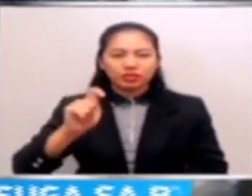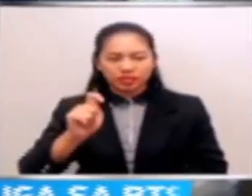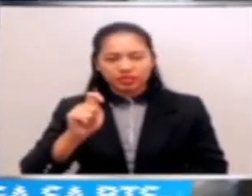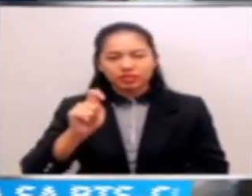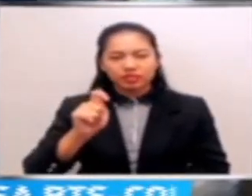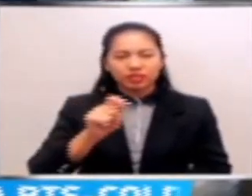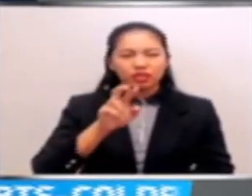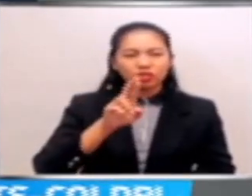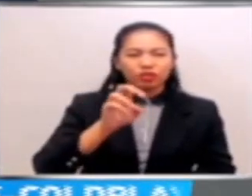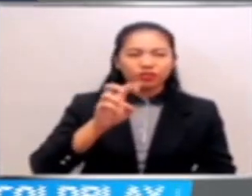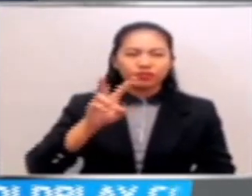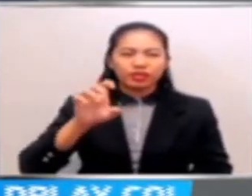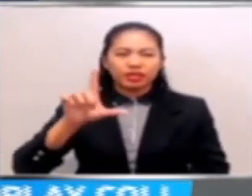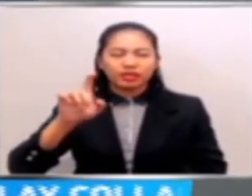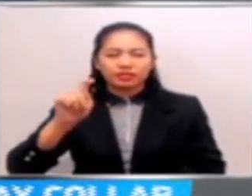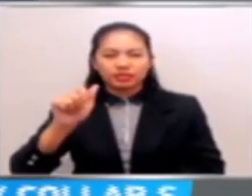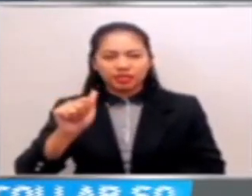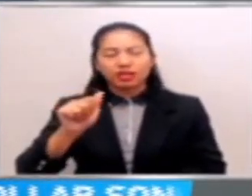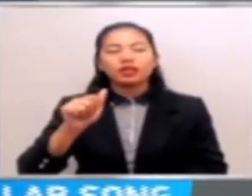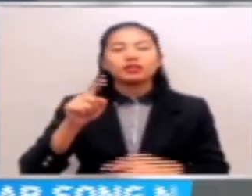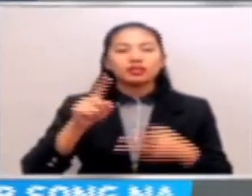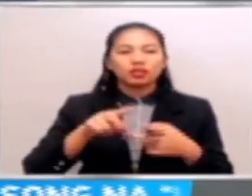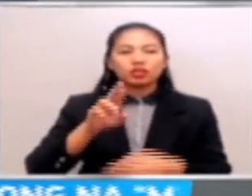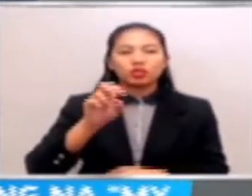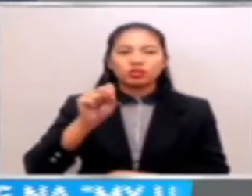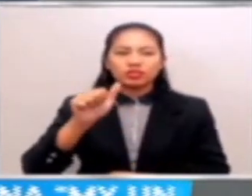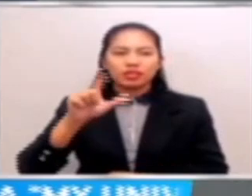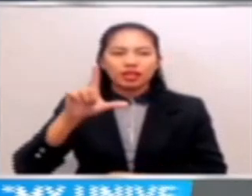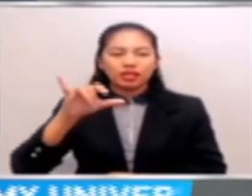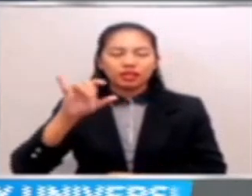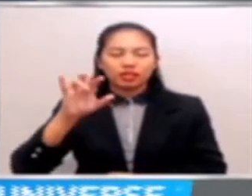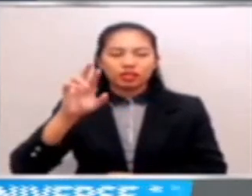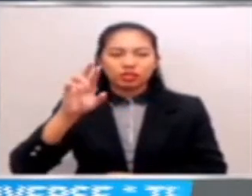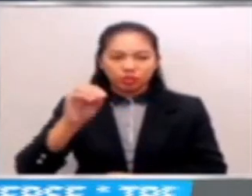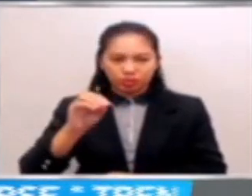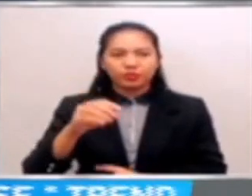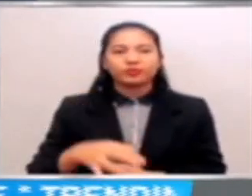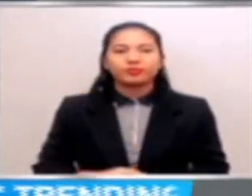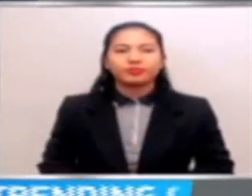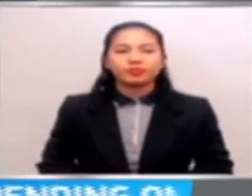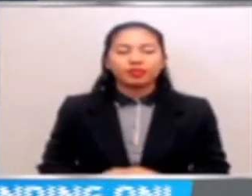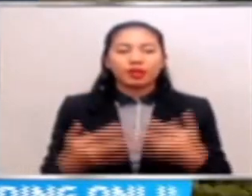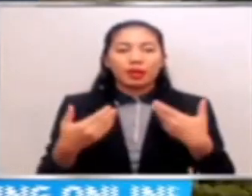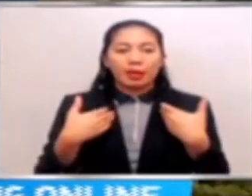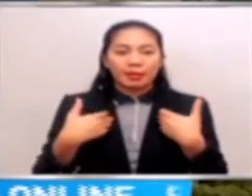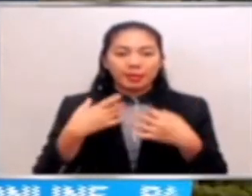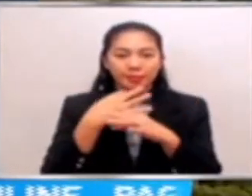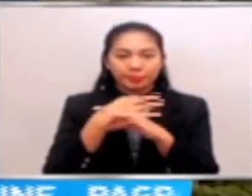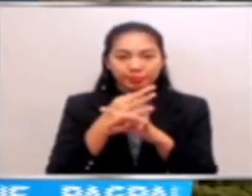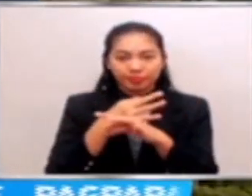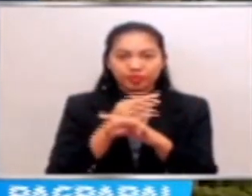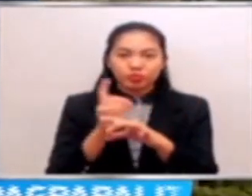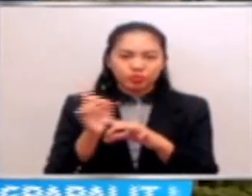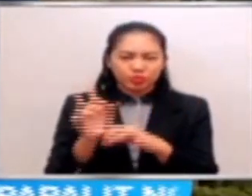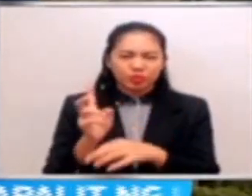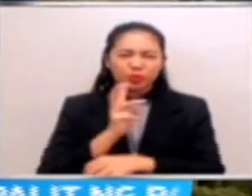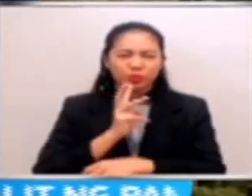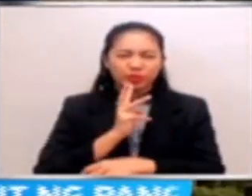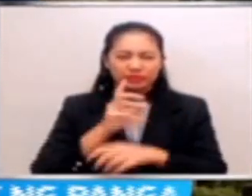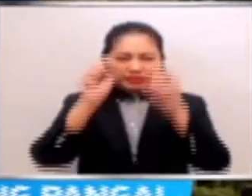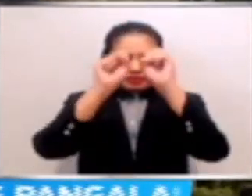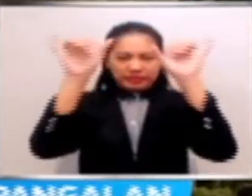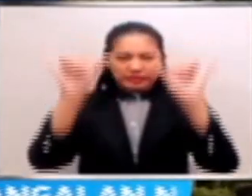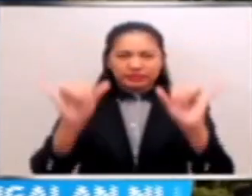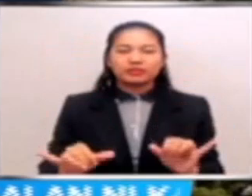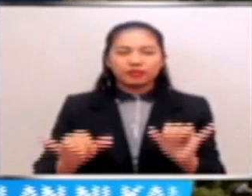po sa Maynilad, magsasagawa sila ng pipe realignment para sa flood control project ng DPWH at iba pang maintenance